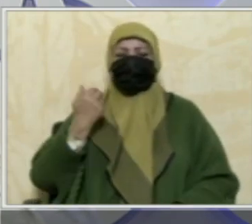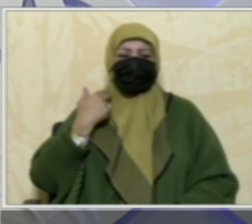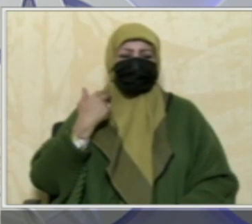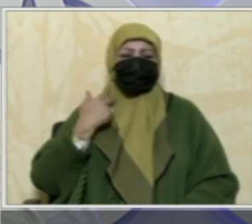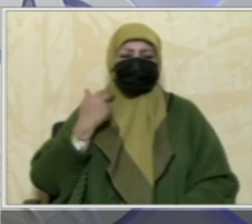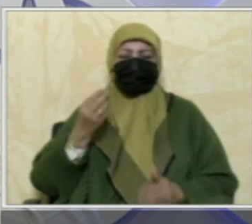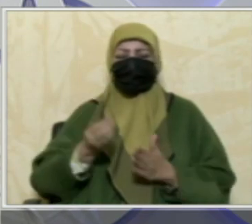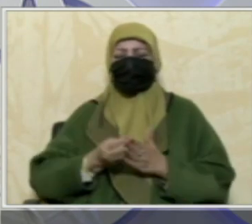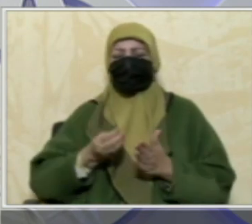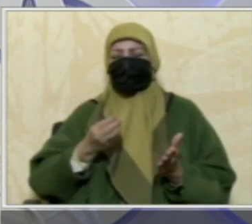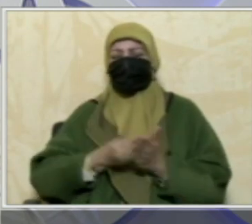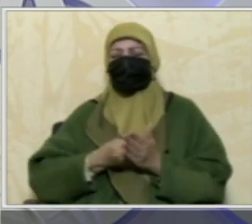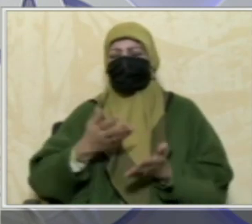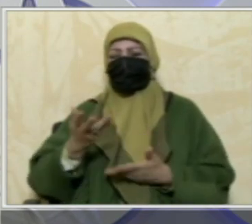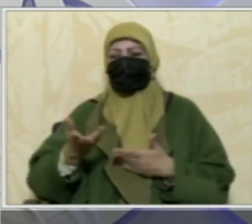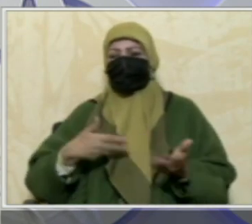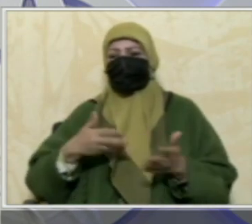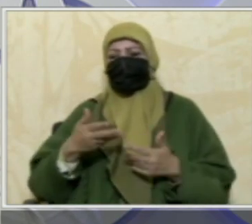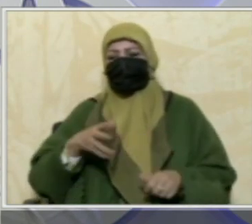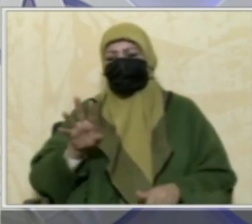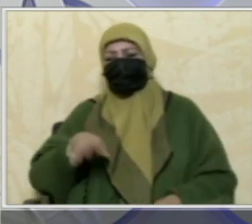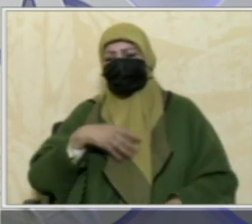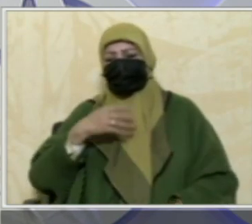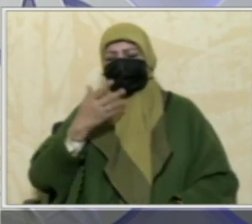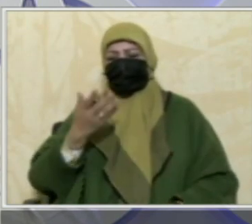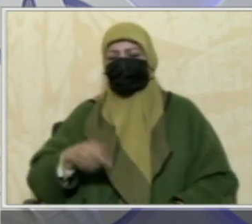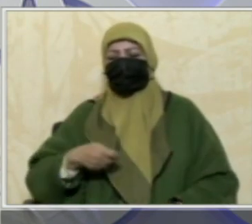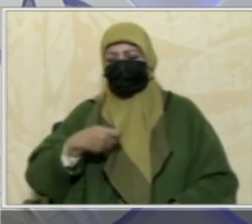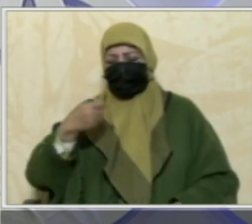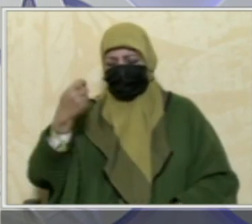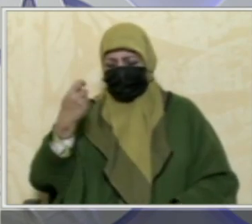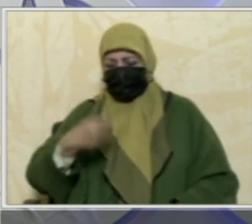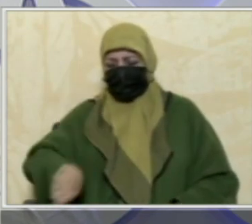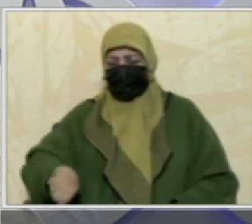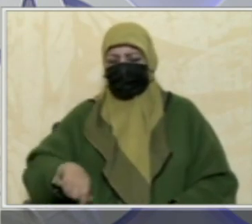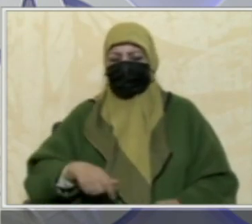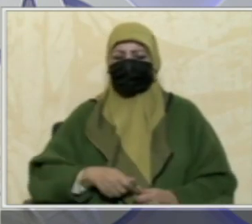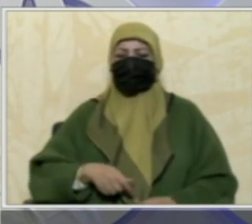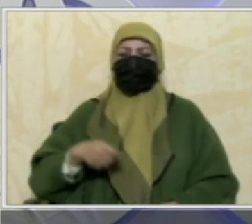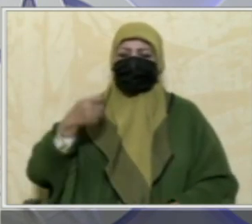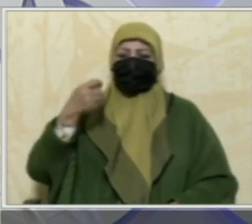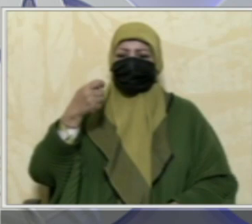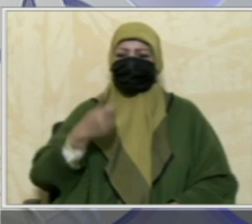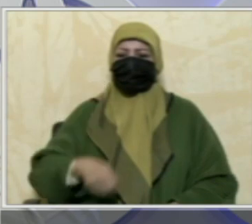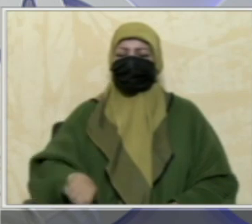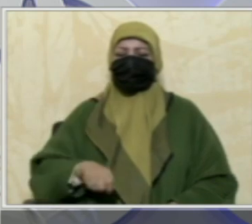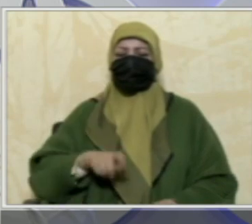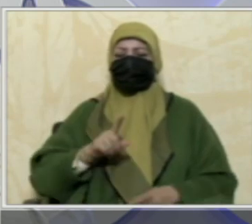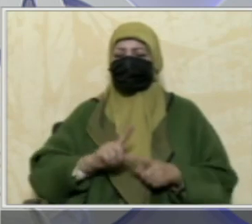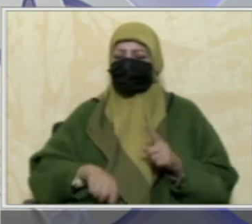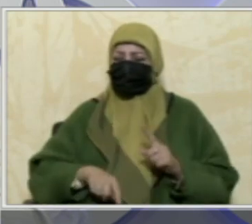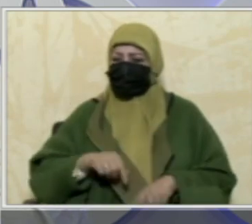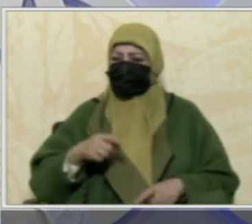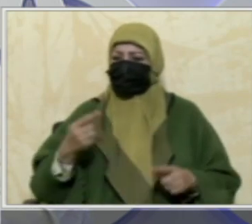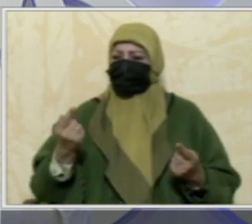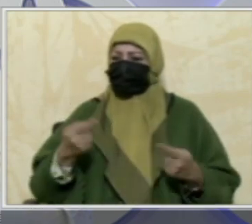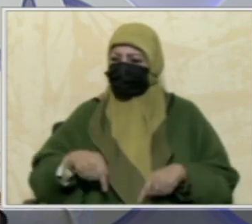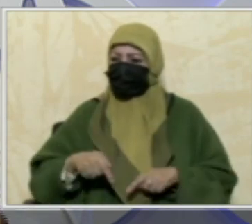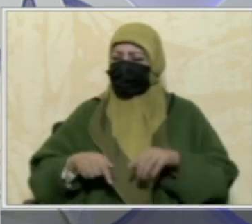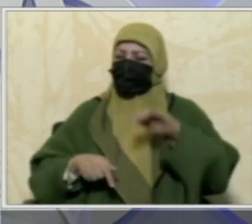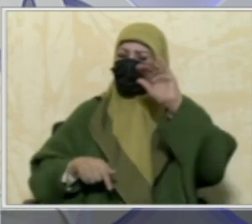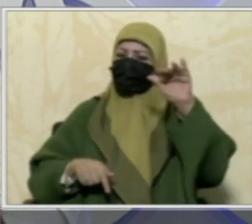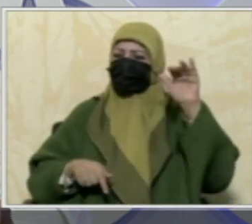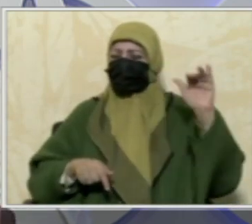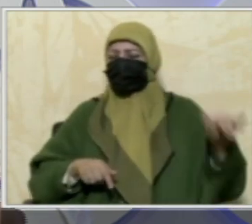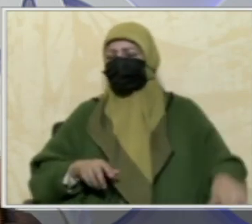الورق اذا ادى الى التناحر والتباغض واذا ادى الى يعني الى